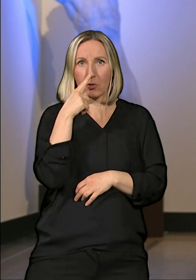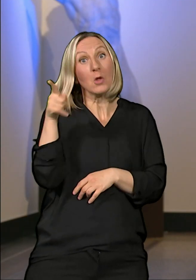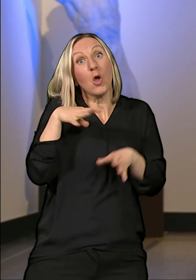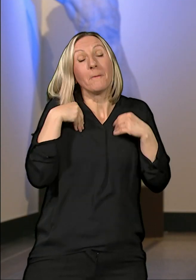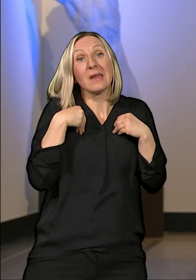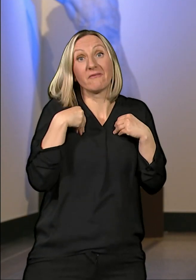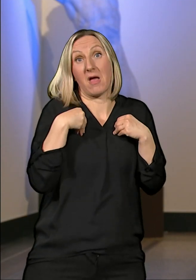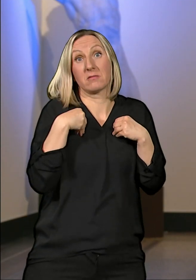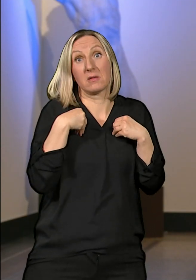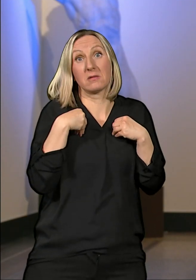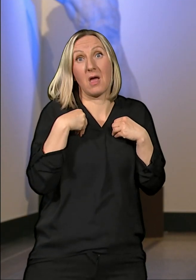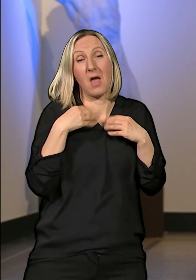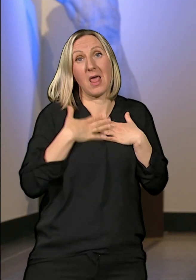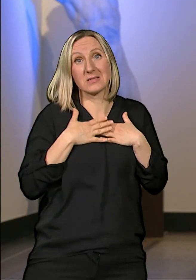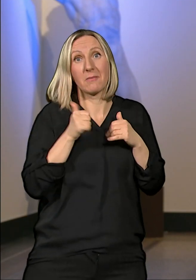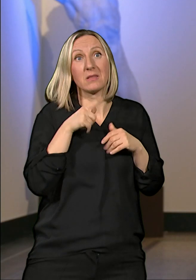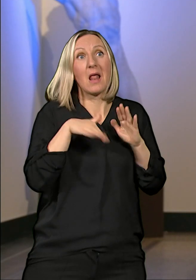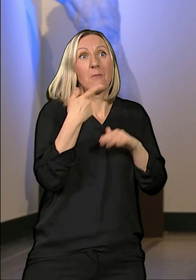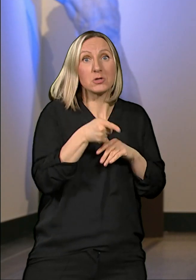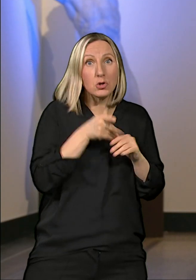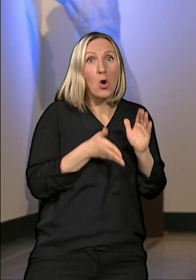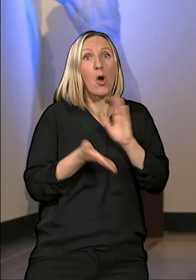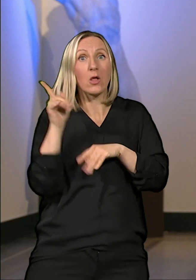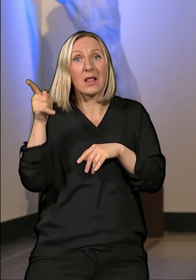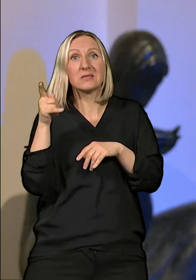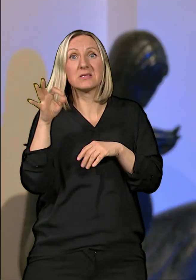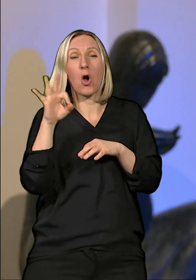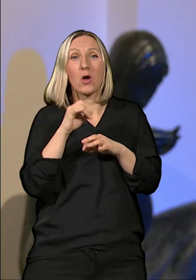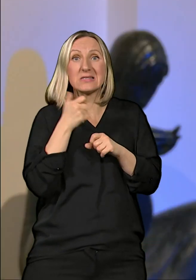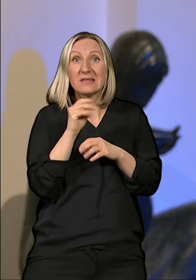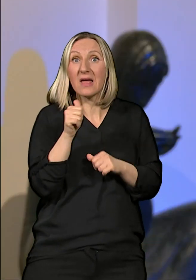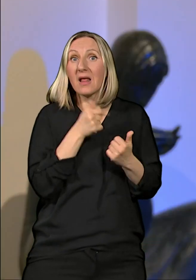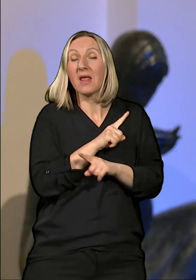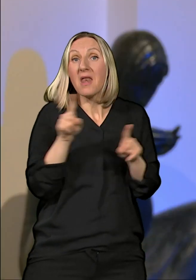sebe to. Sad, da li on odlazi posle toga u Sibir ili ne, ili je taj njegov odlazak,